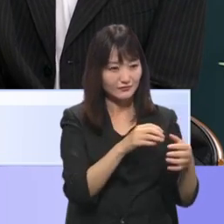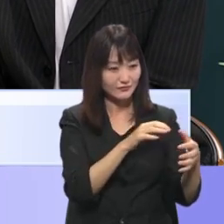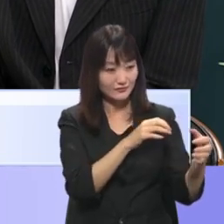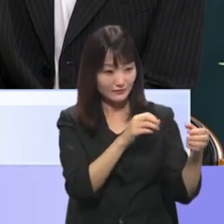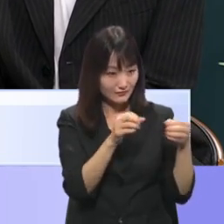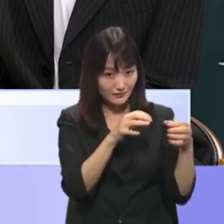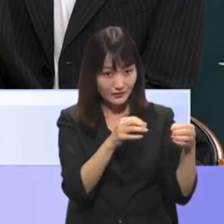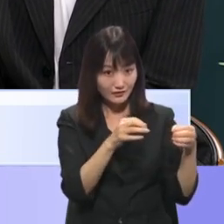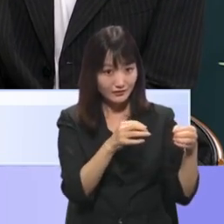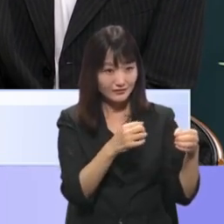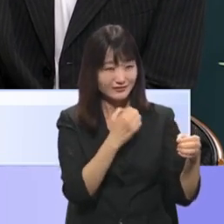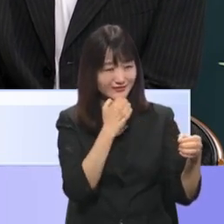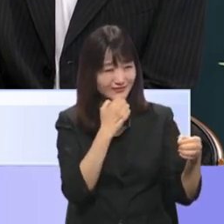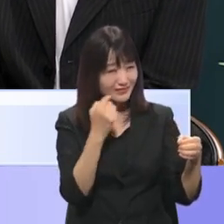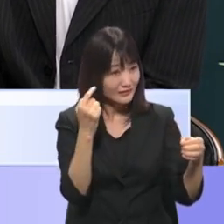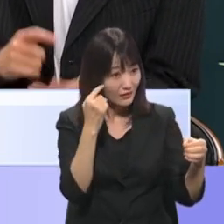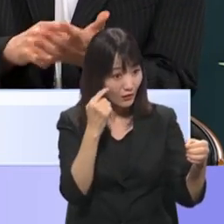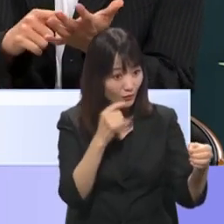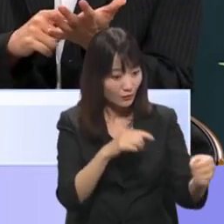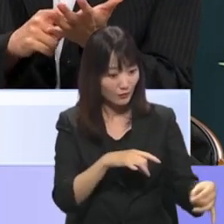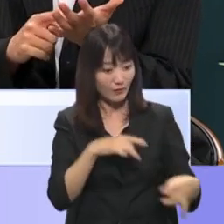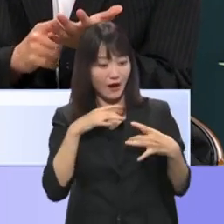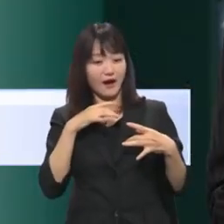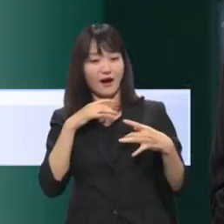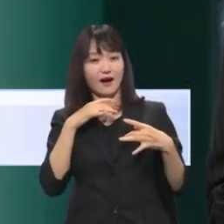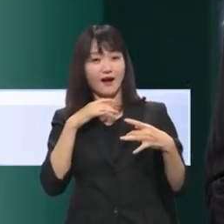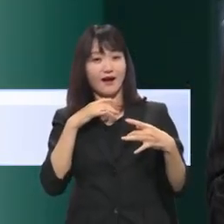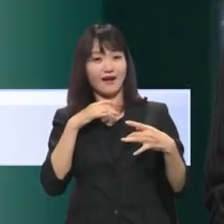근데 지금 영상은 사실 텍스트로만 저희가